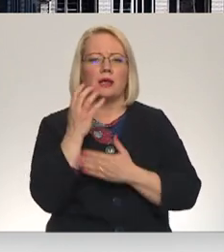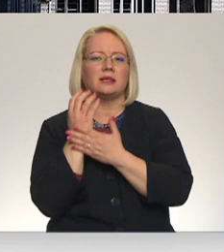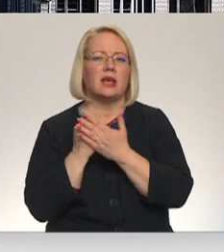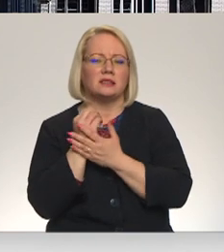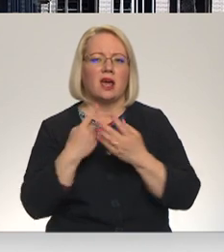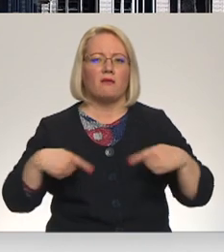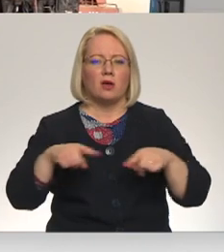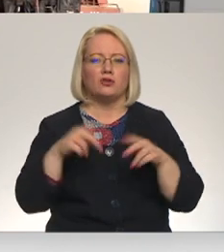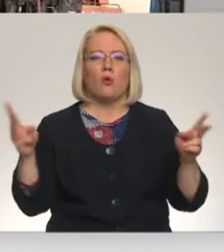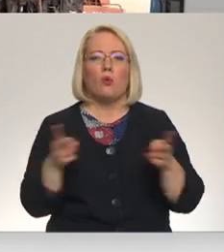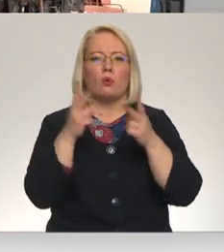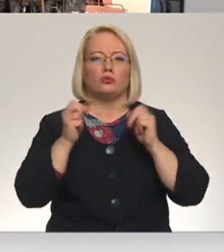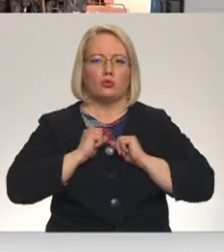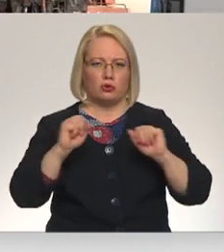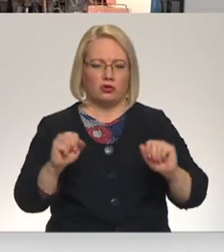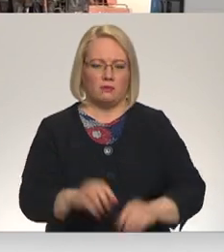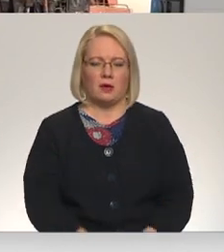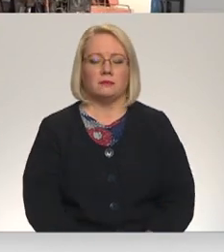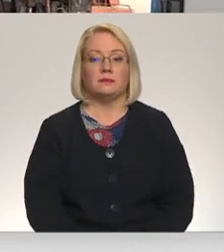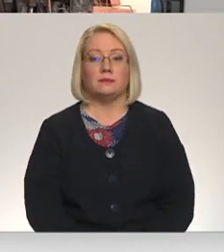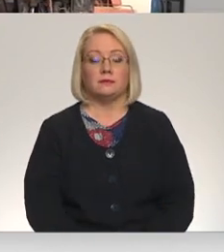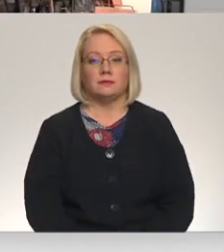rezervuārs ugunsdrošībai.